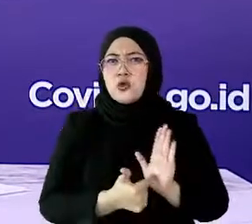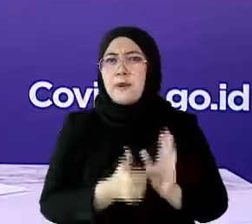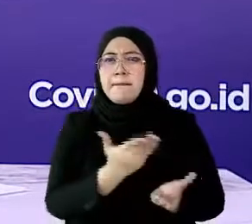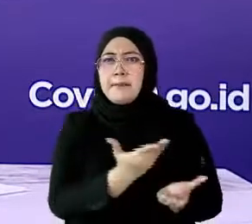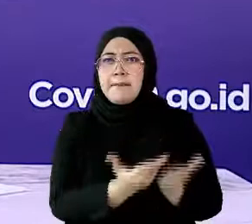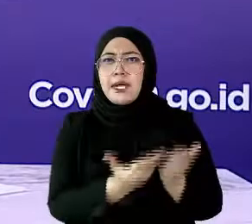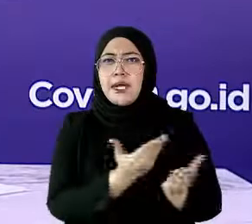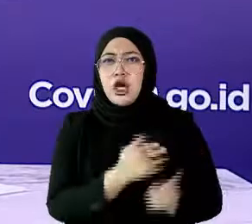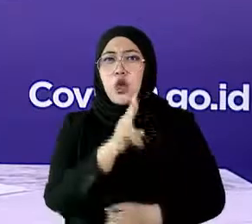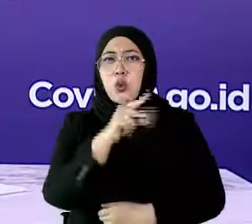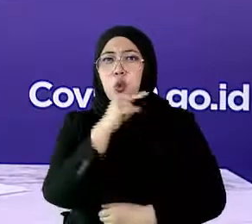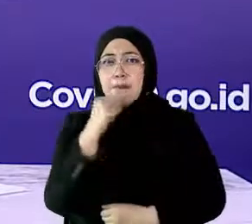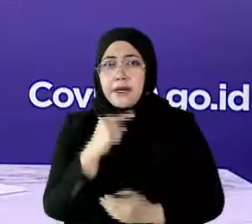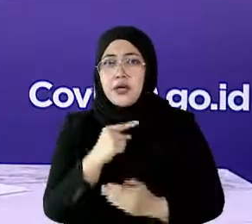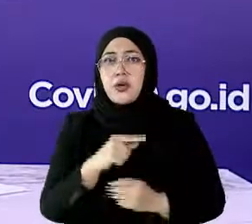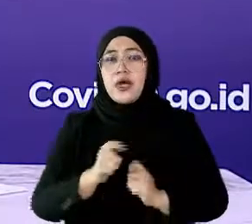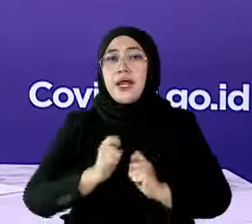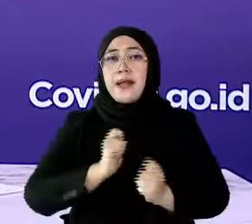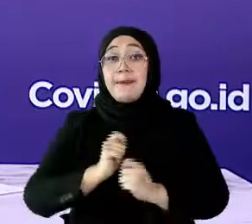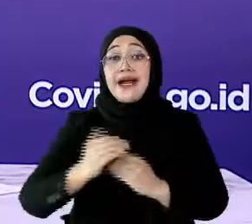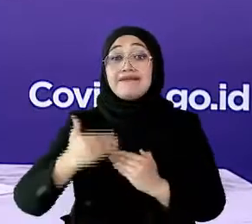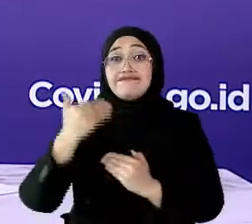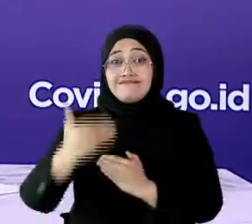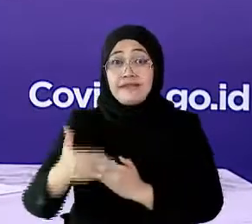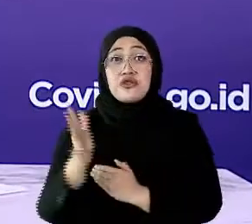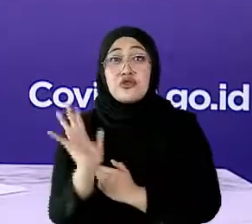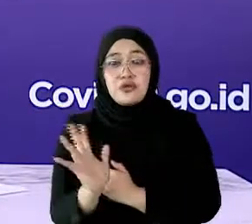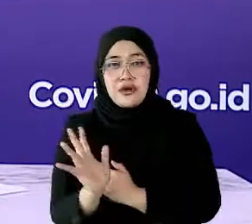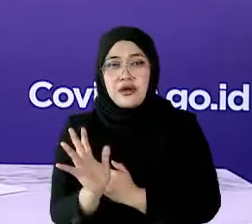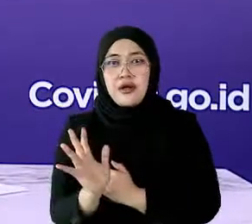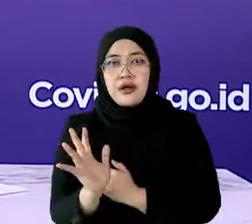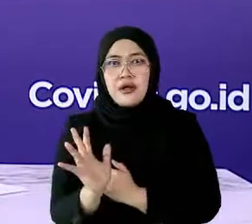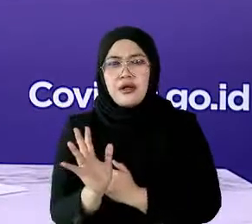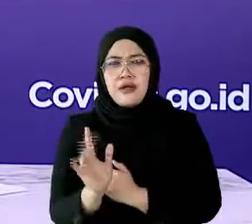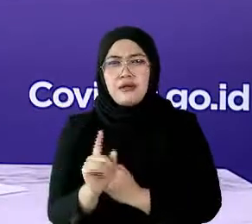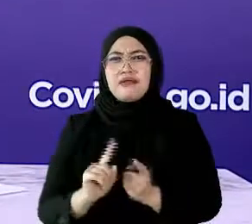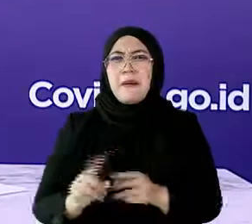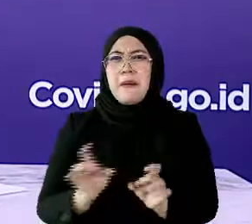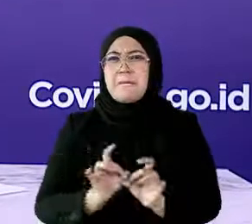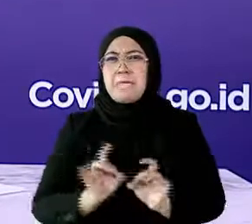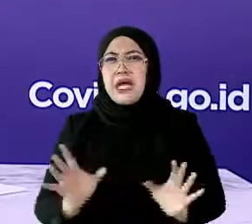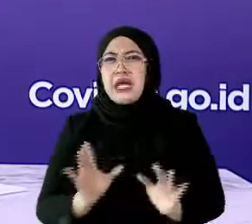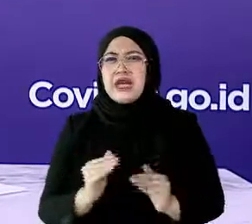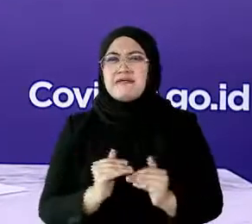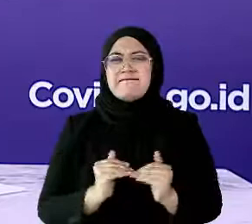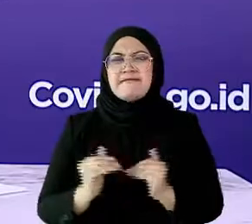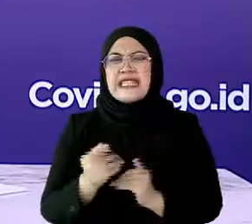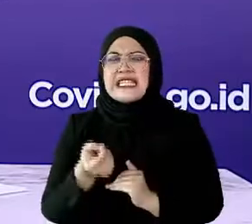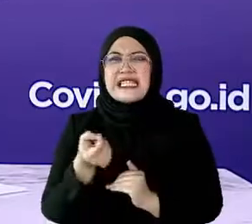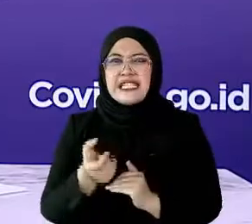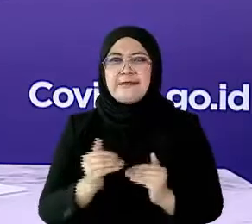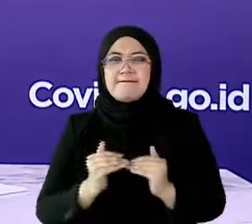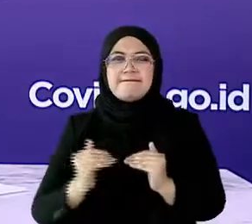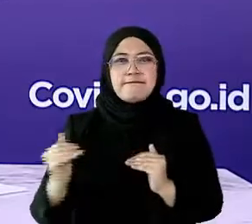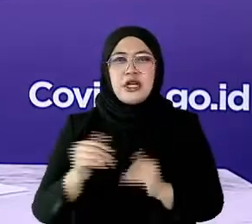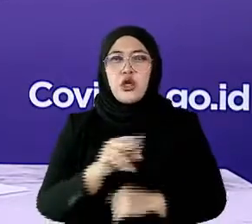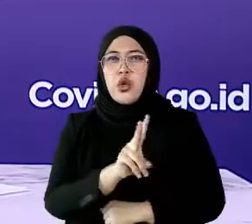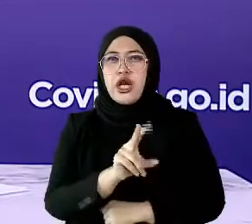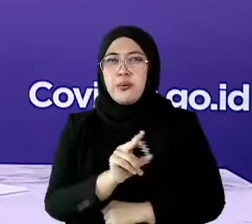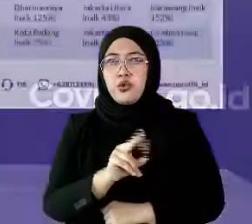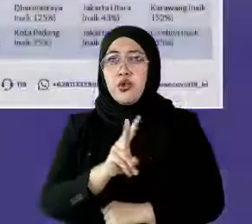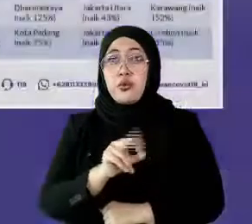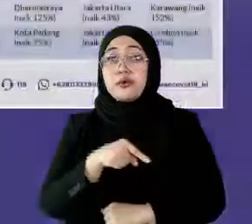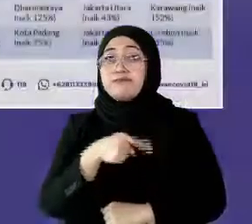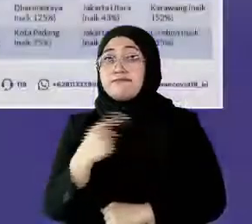perbandingan dua minggu pasca Idul Fitri ternyata tidak berbeda Jauh kenaikannya antara tahun 2020